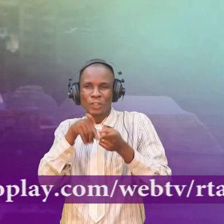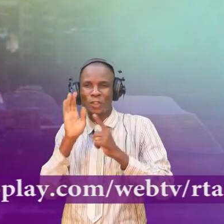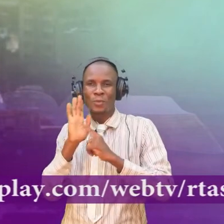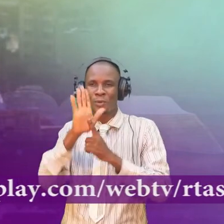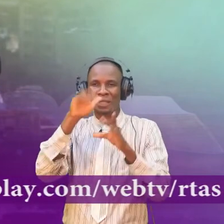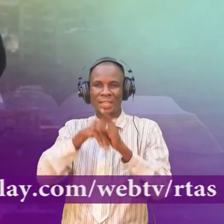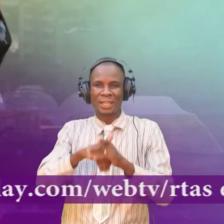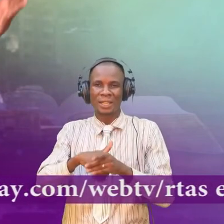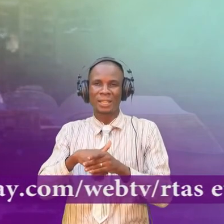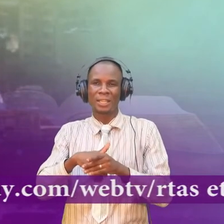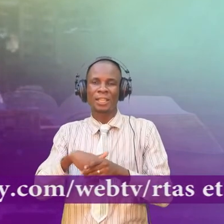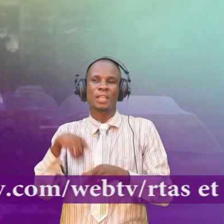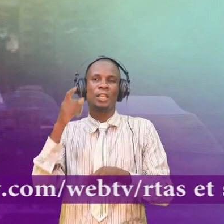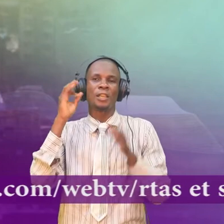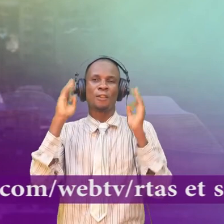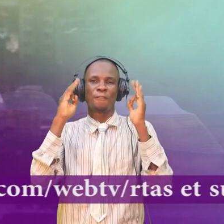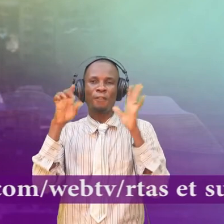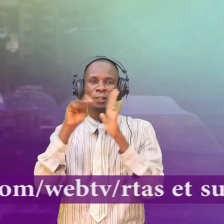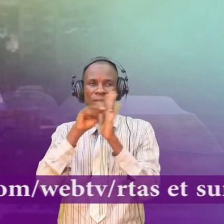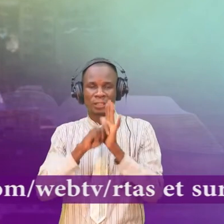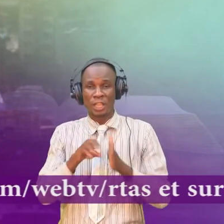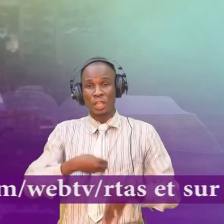alipitia msalaba aweze kuokoa watu.